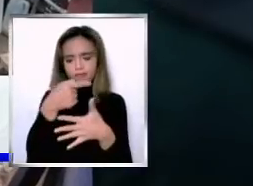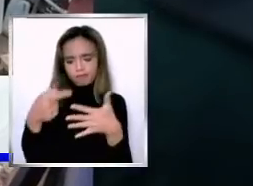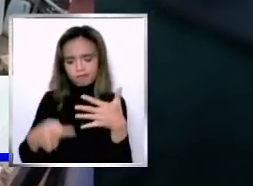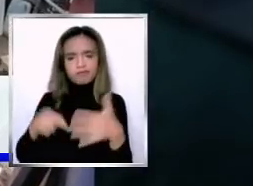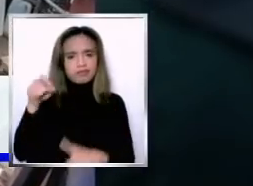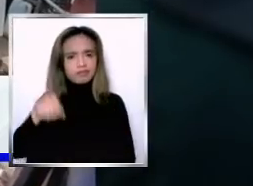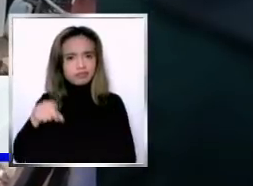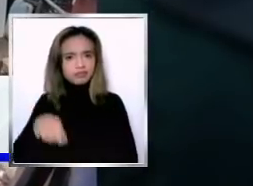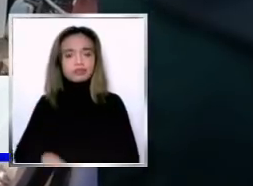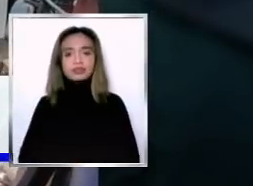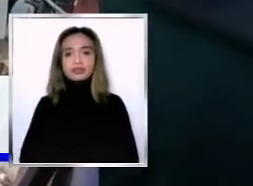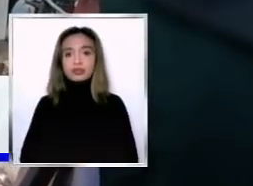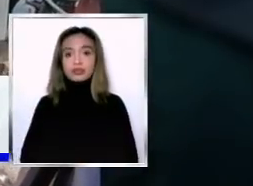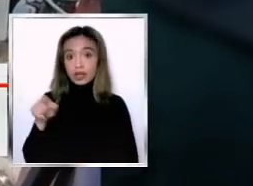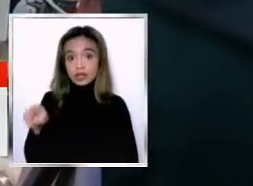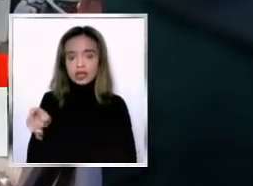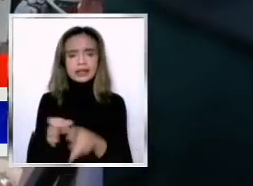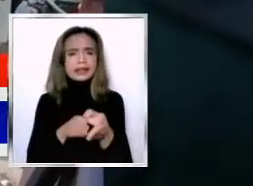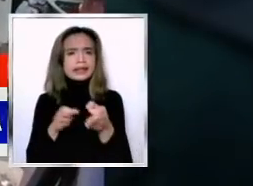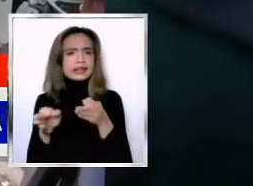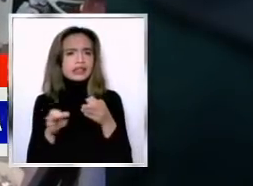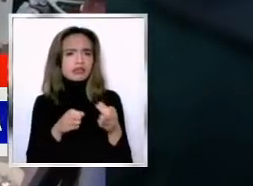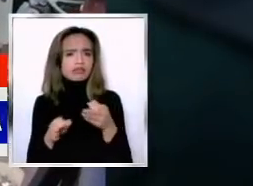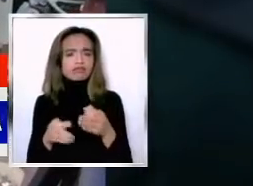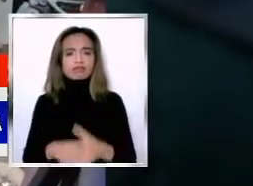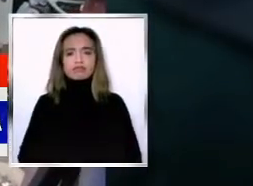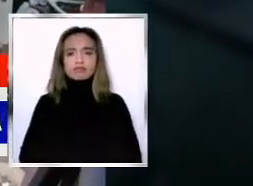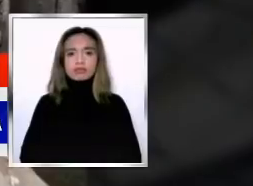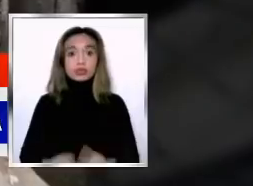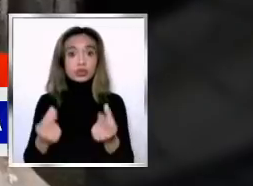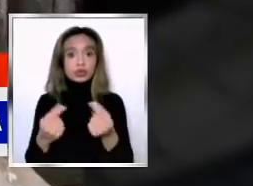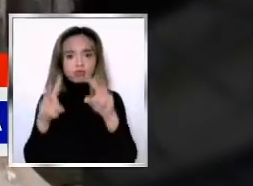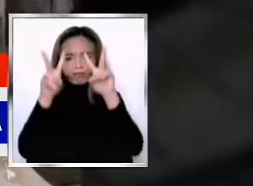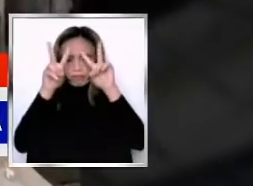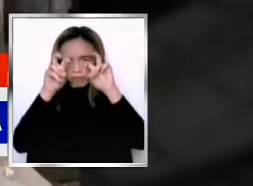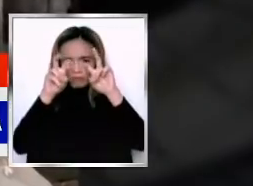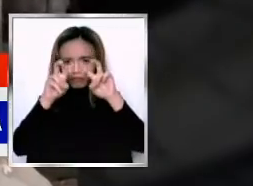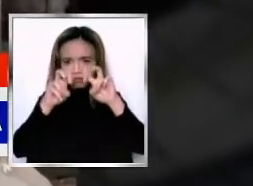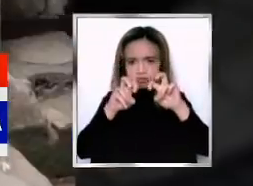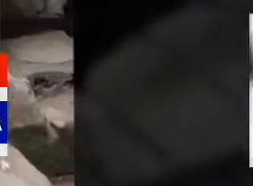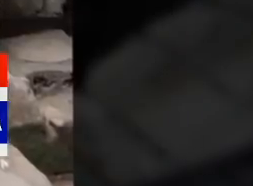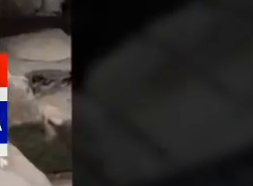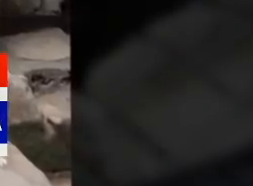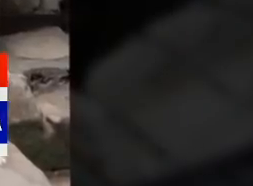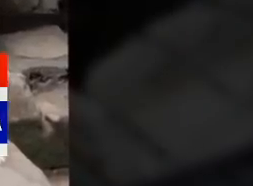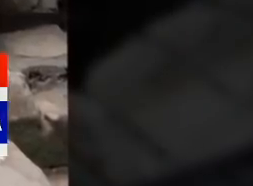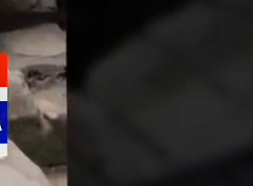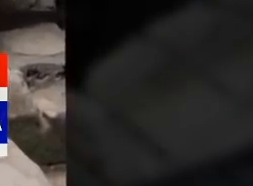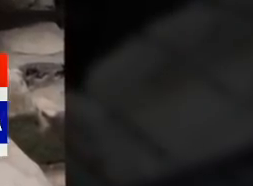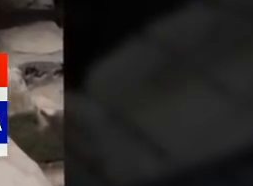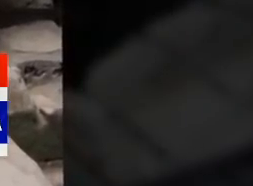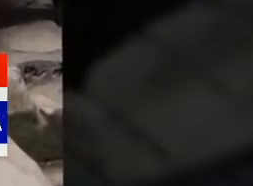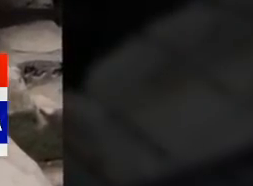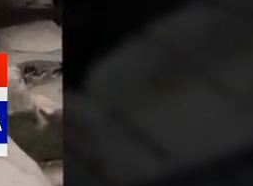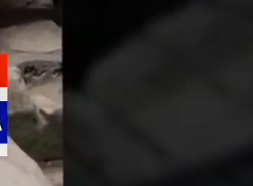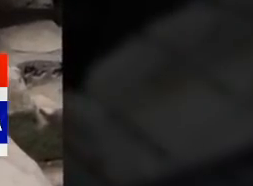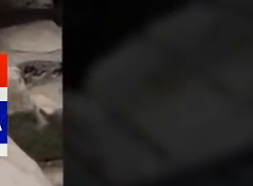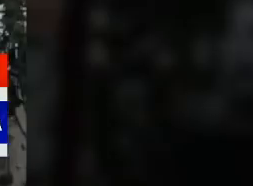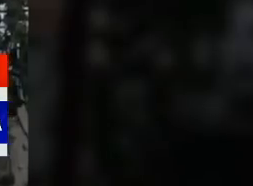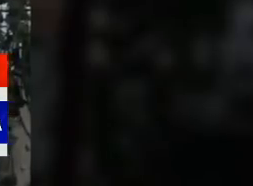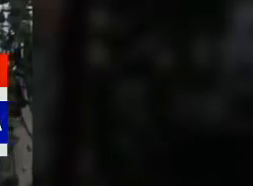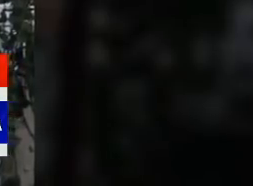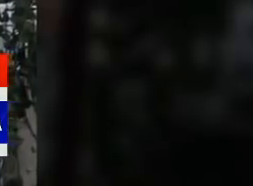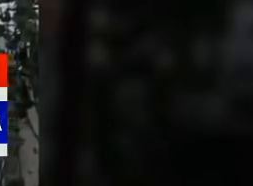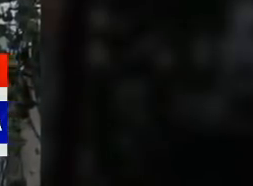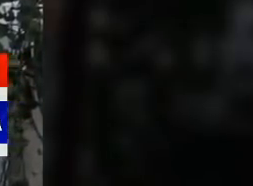ng ahensya, dumaraan sa iba yung imbestigasyon ang paghahanap sa mga matatandang hindi nakakakuha ng payout.